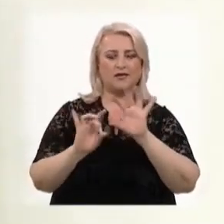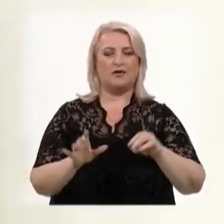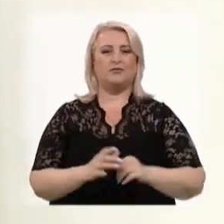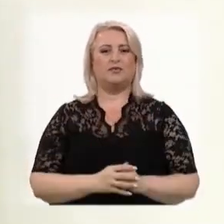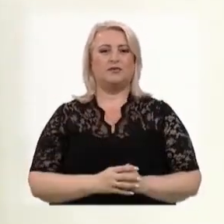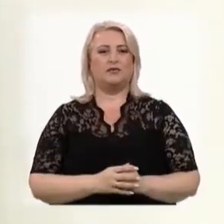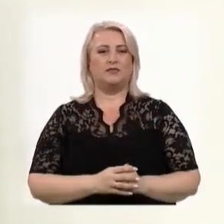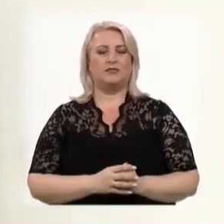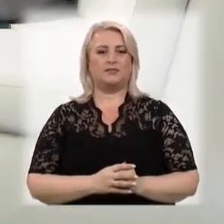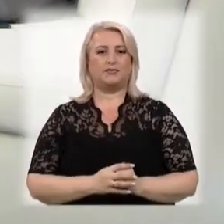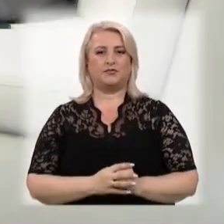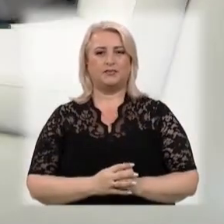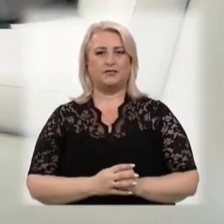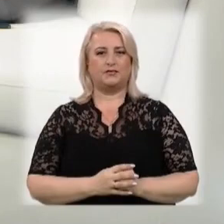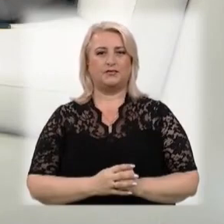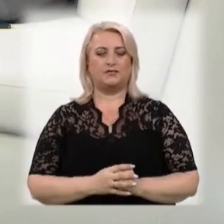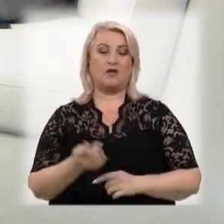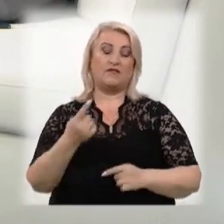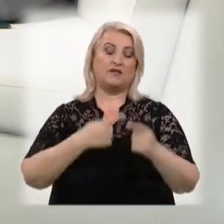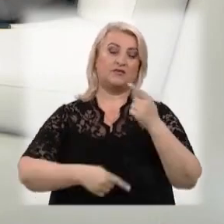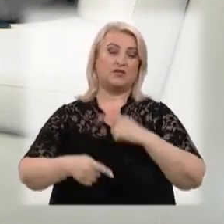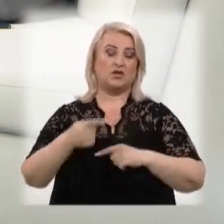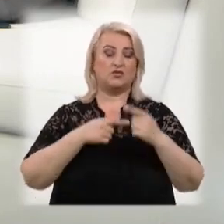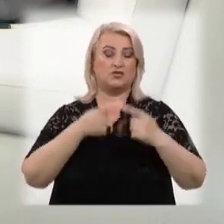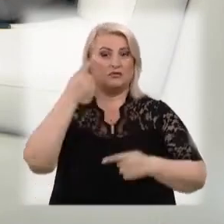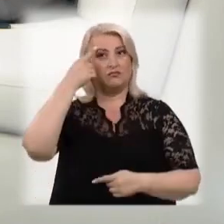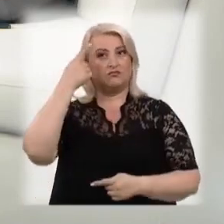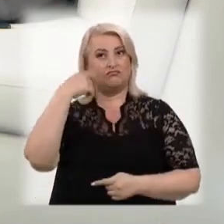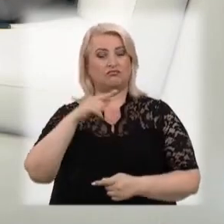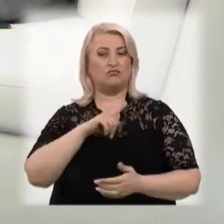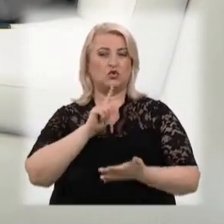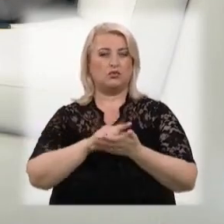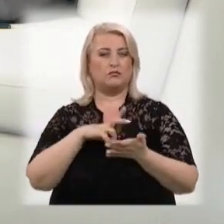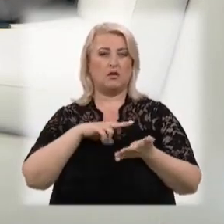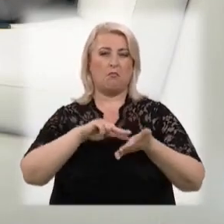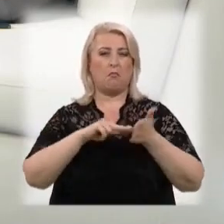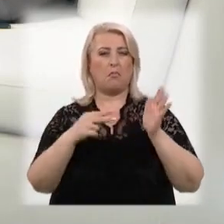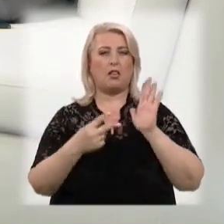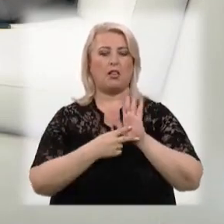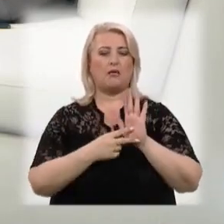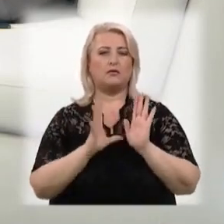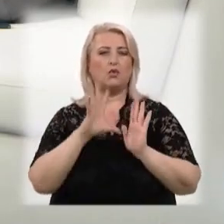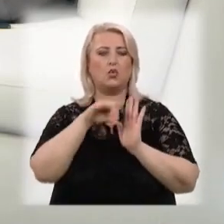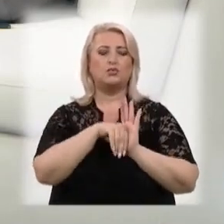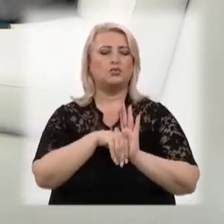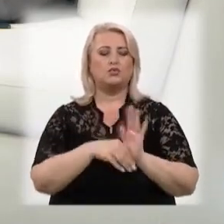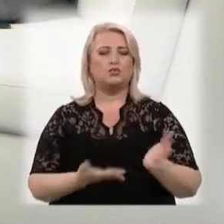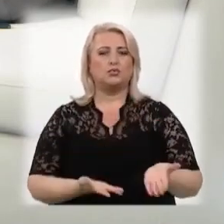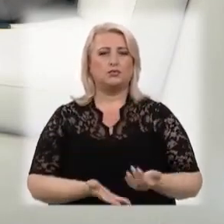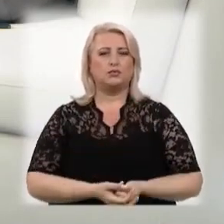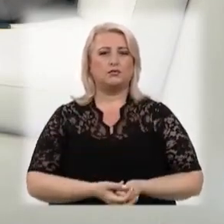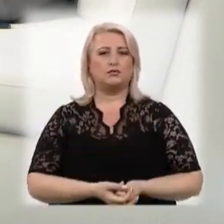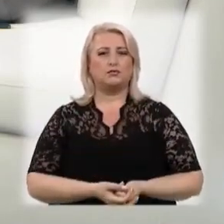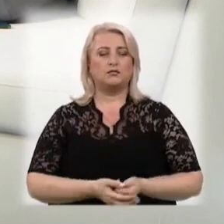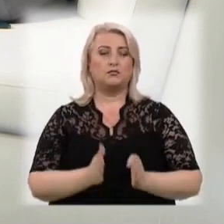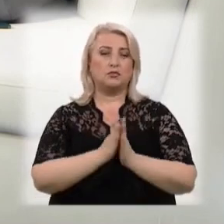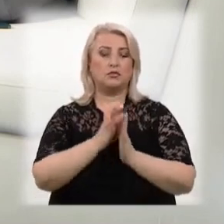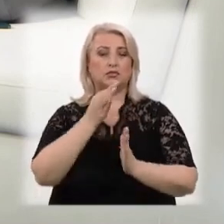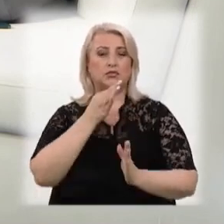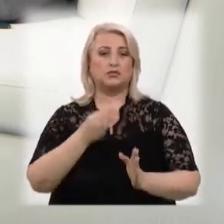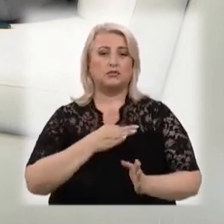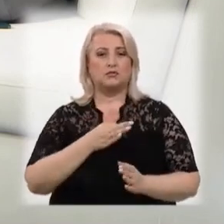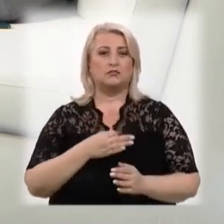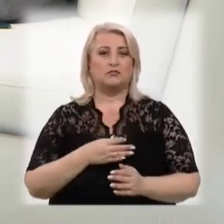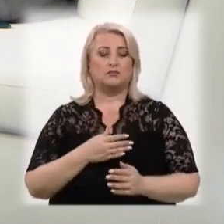abordăm subiectul ăsta vin înapoi cu ideea trebuie să am un plan de conținut mare de conținut praf spune poate